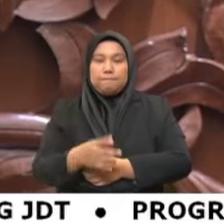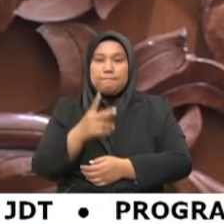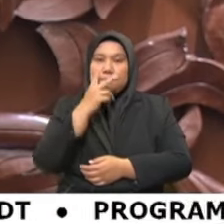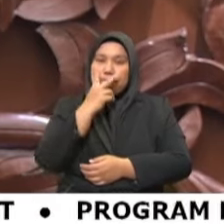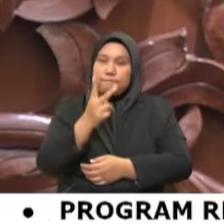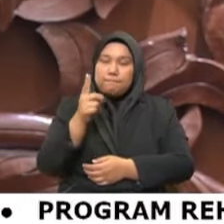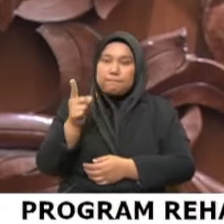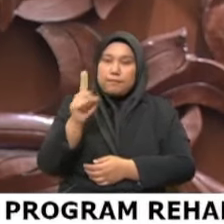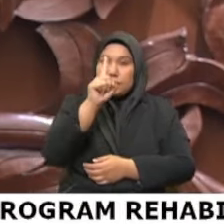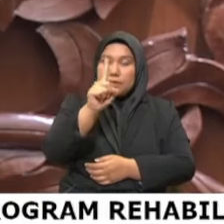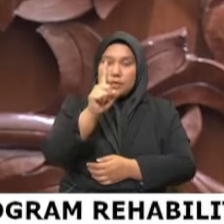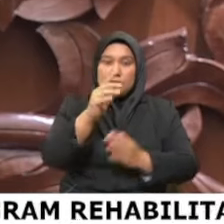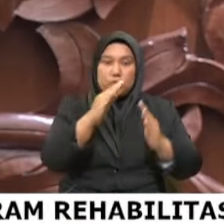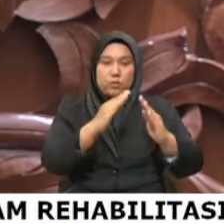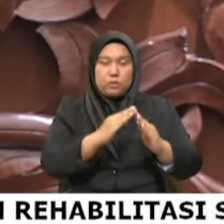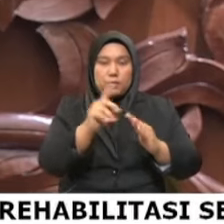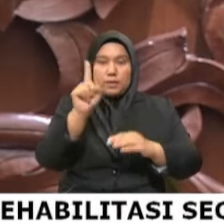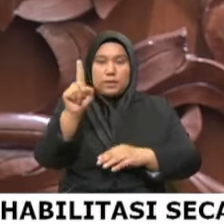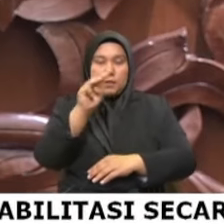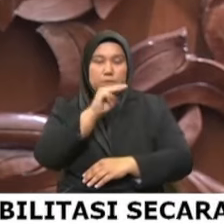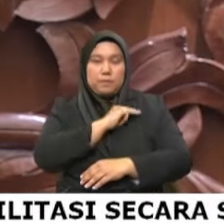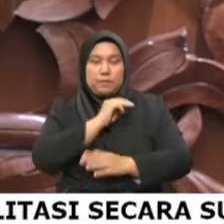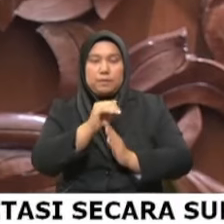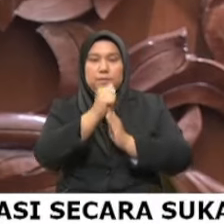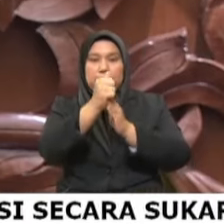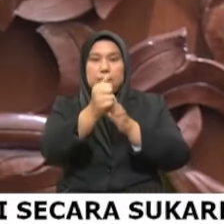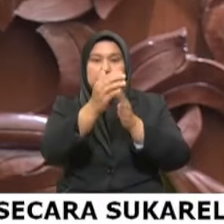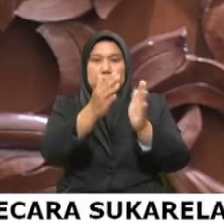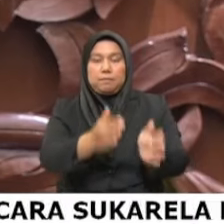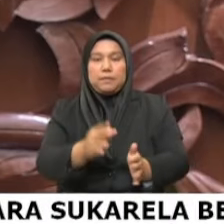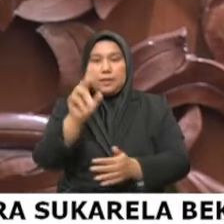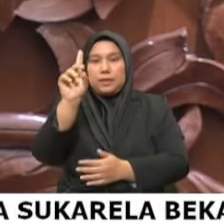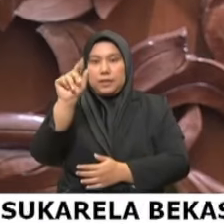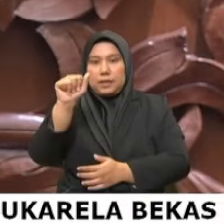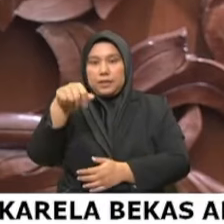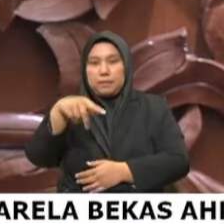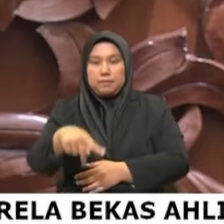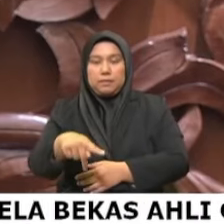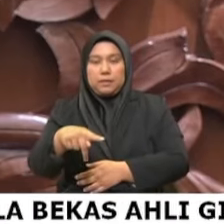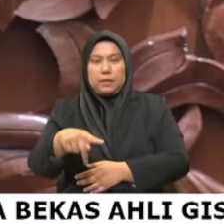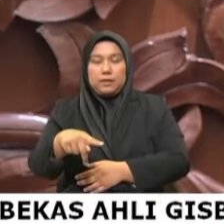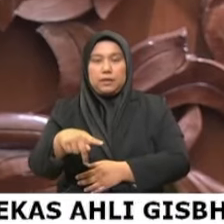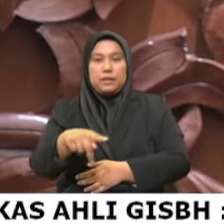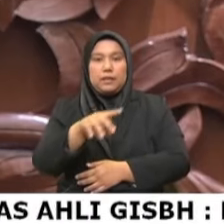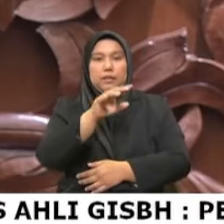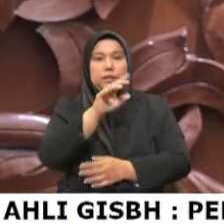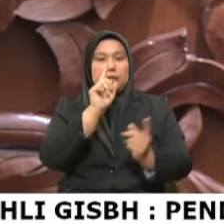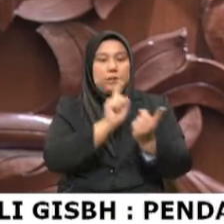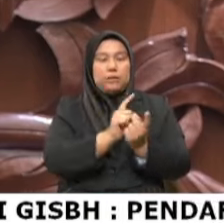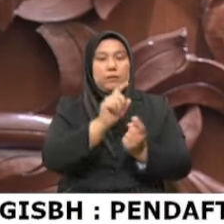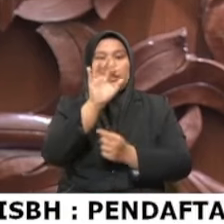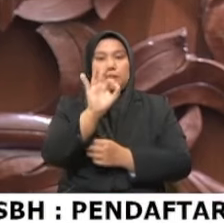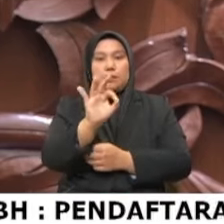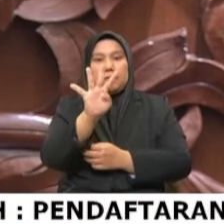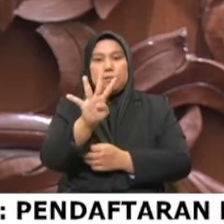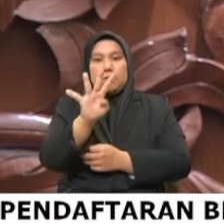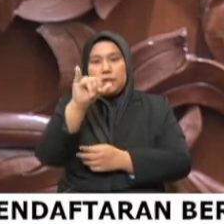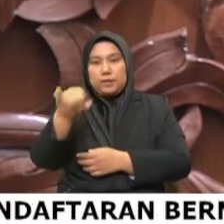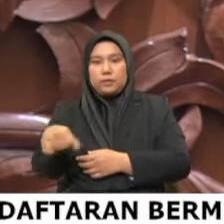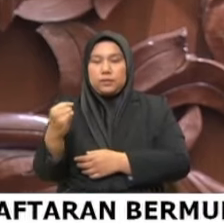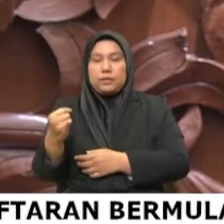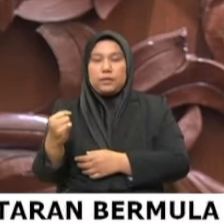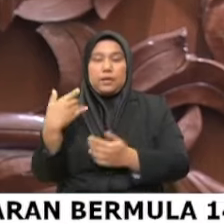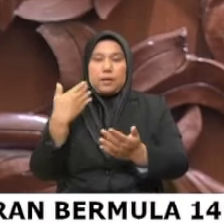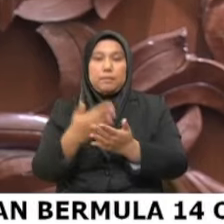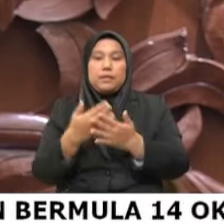di sebuah rumah seorang menteri pemimpin DAP dijumpai 94 juta. Sampai sekarang kita tidak